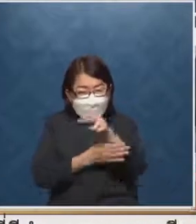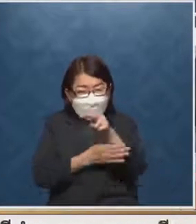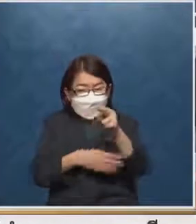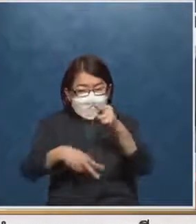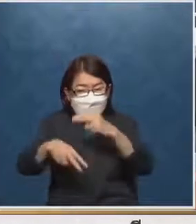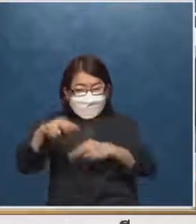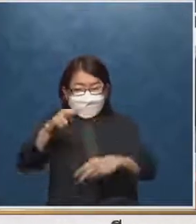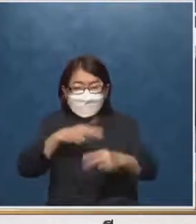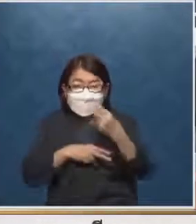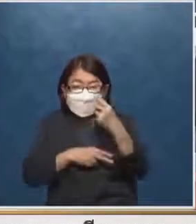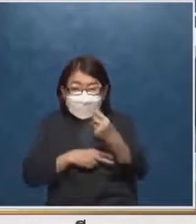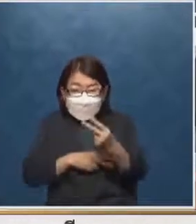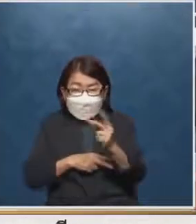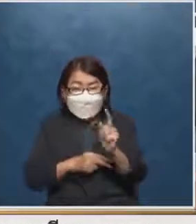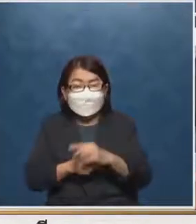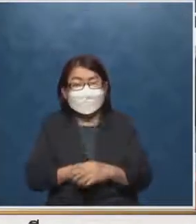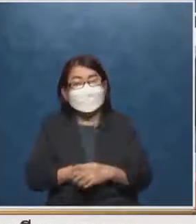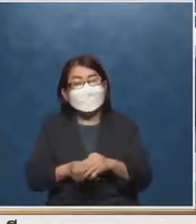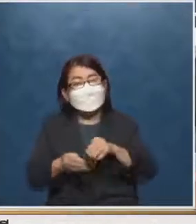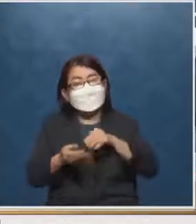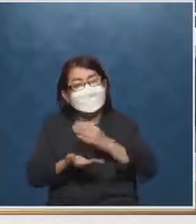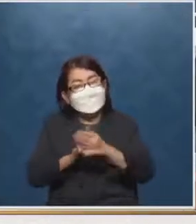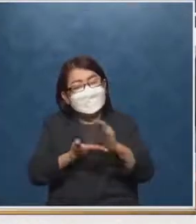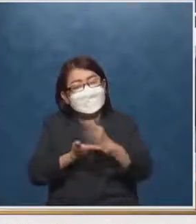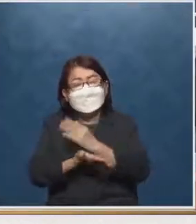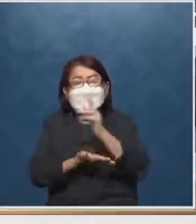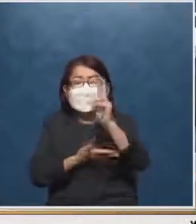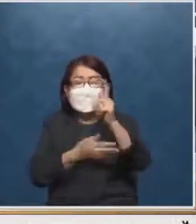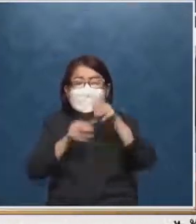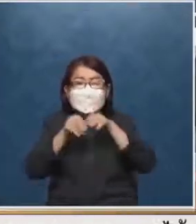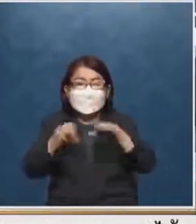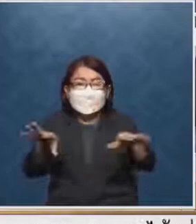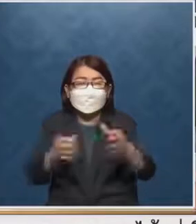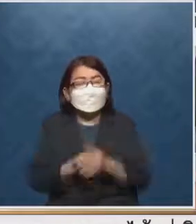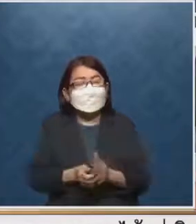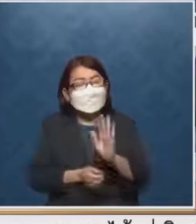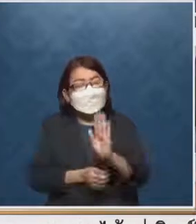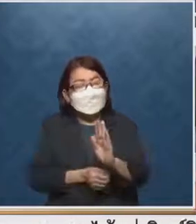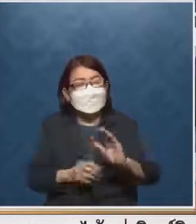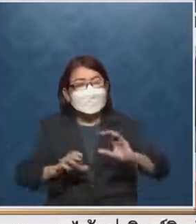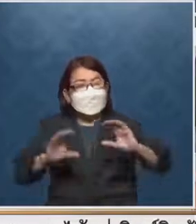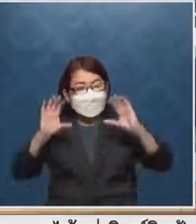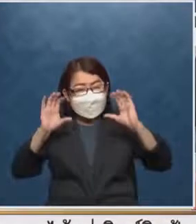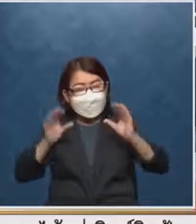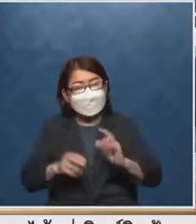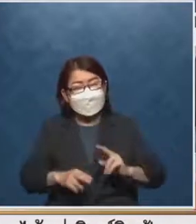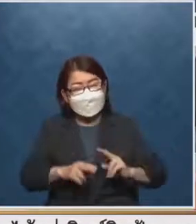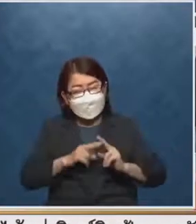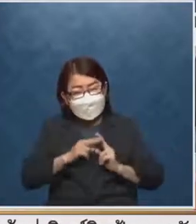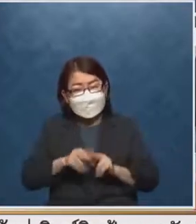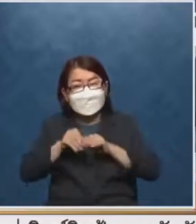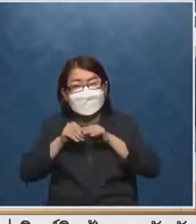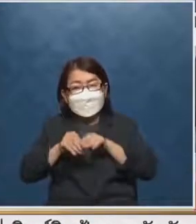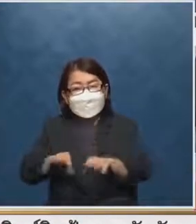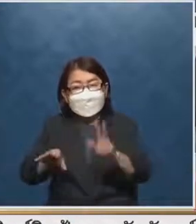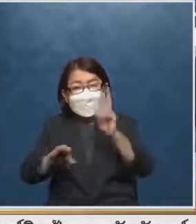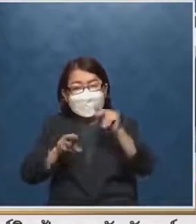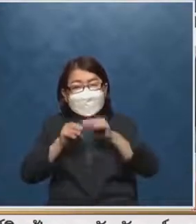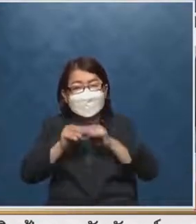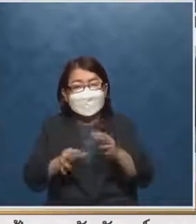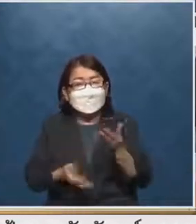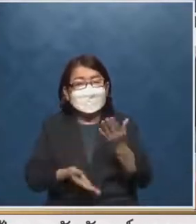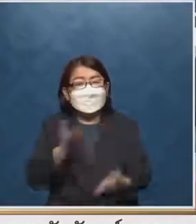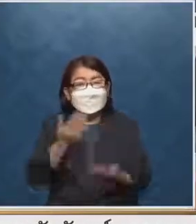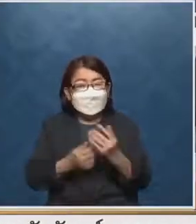หรือกระจายองค์สื่อไม่ว่าภาครัฐหรือเอกชนที่มีในการที่จะทำ